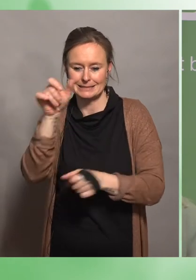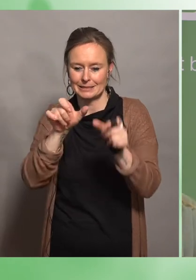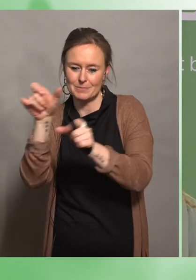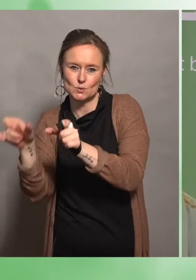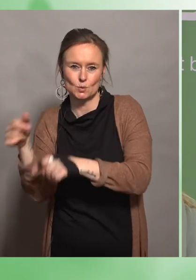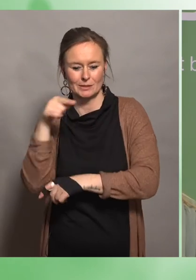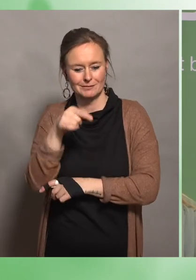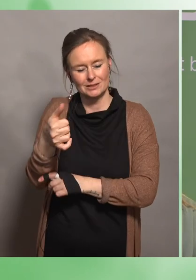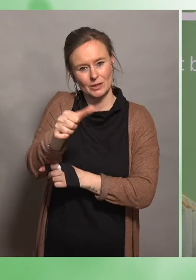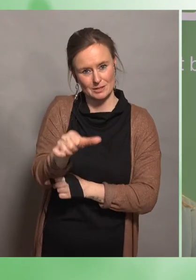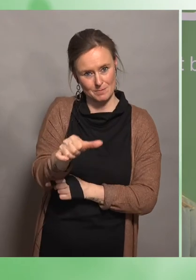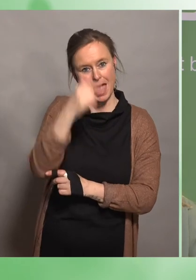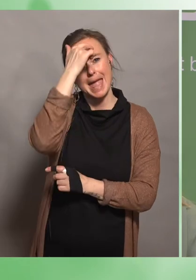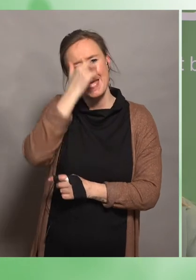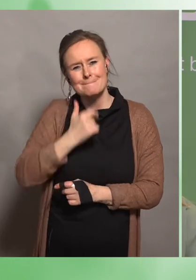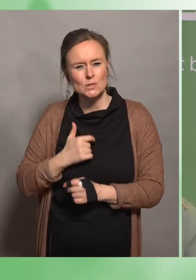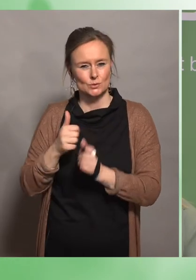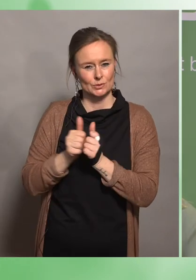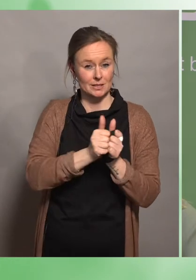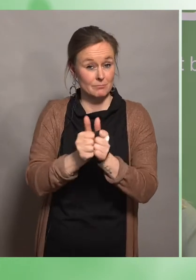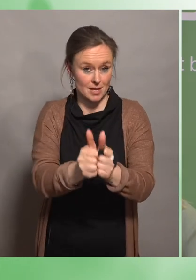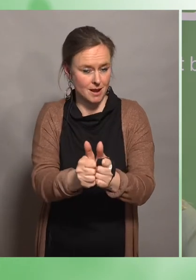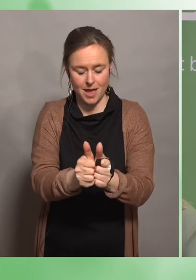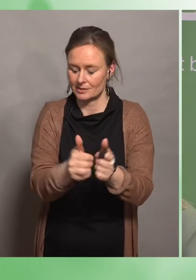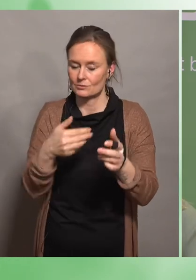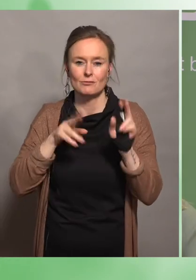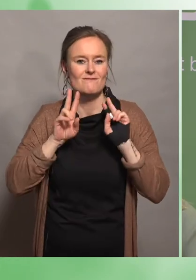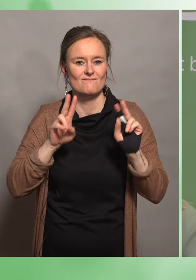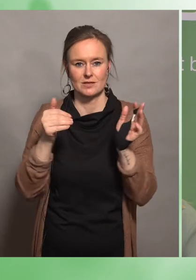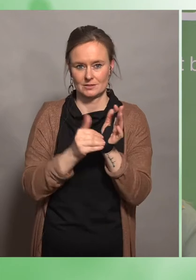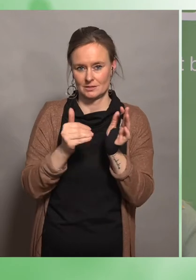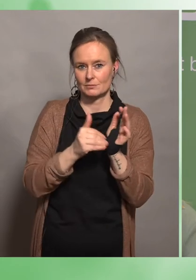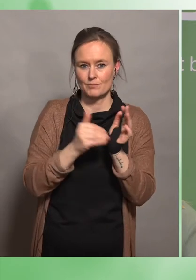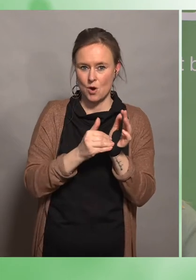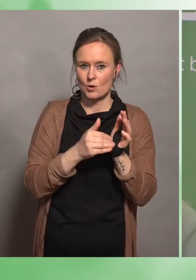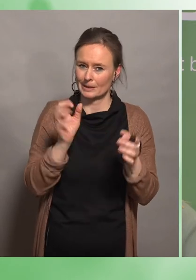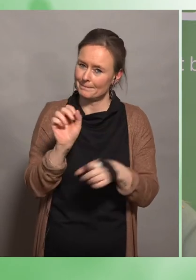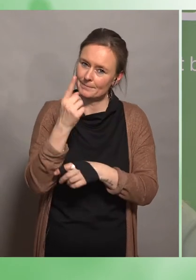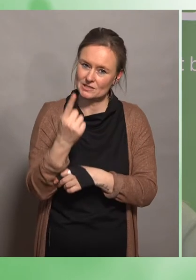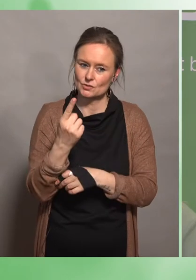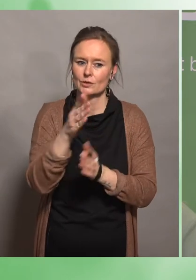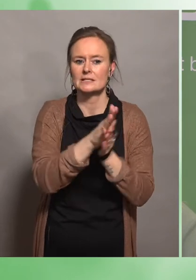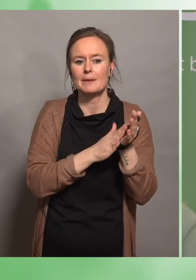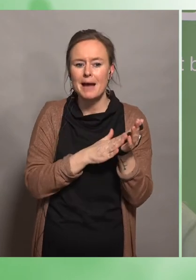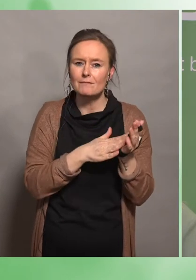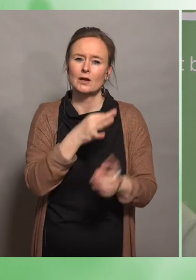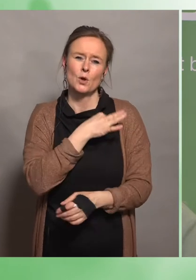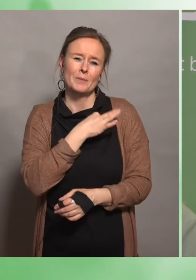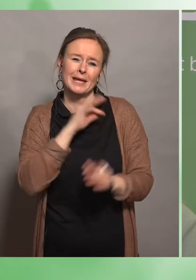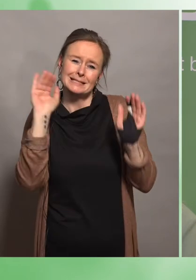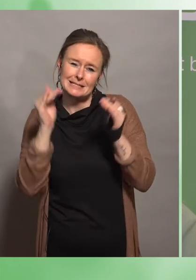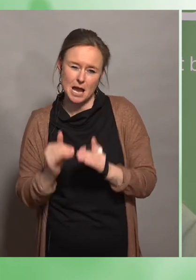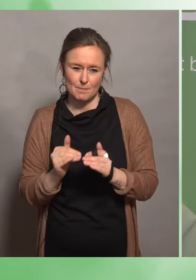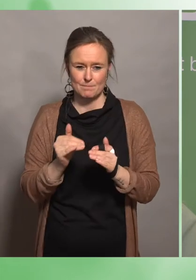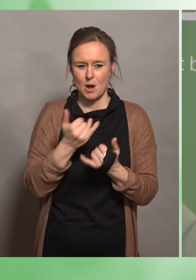sehr persönliche Begleitung, die einfach notwendig ist, gerade am Anfang, um diese Ängste abzubauen oder diese Unsicherheiten abzubauen. Wie